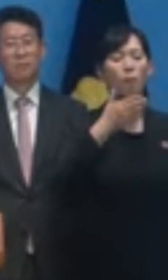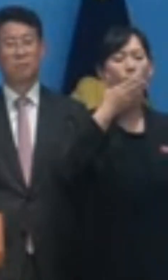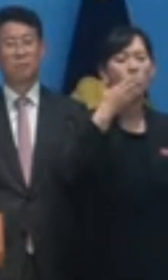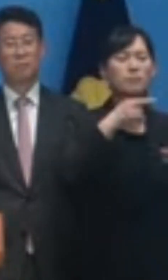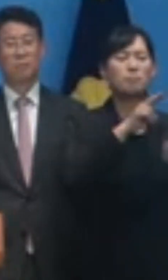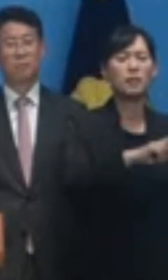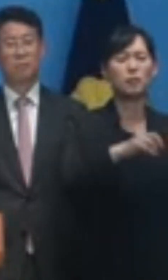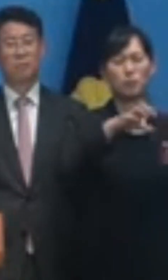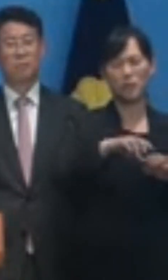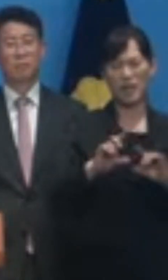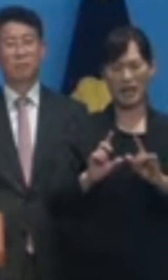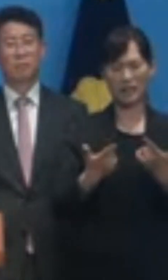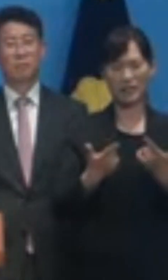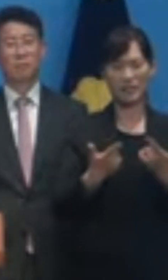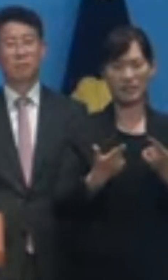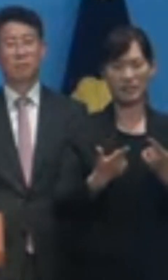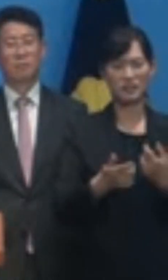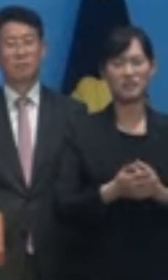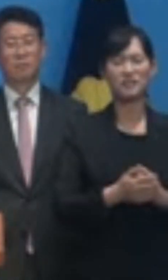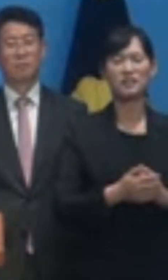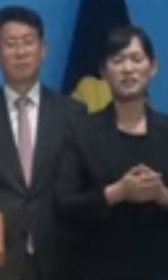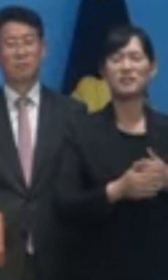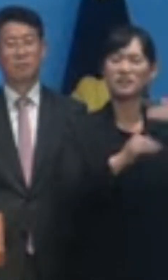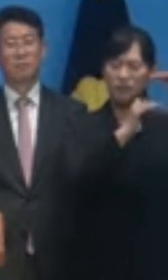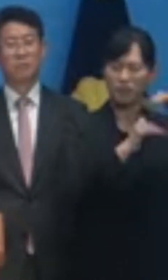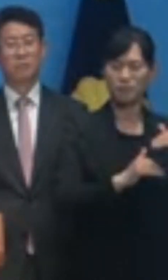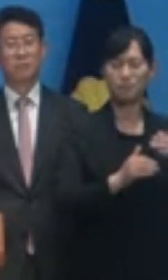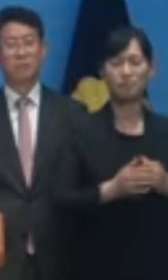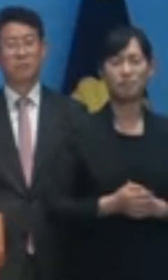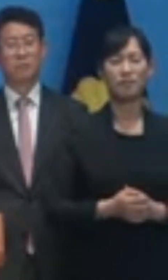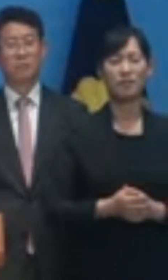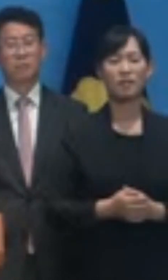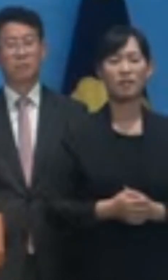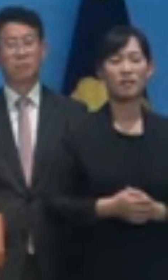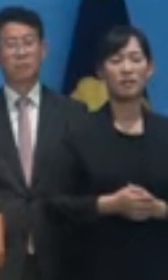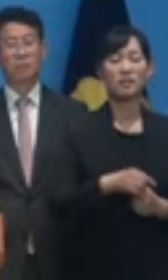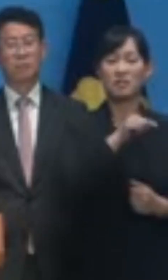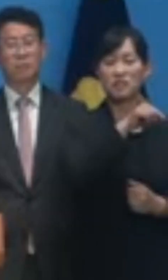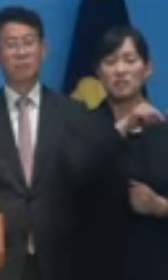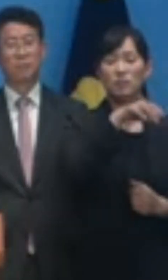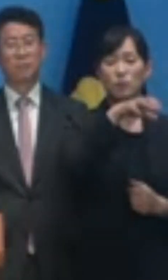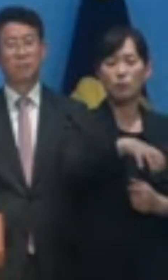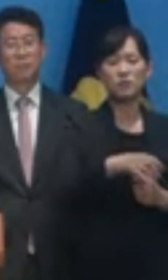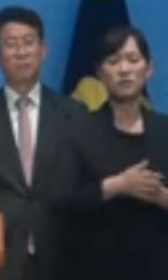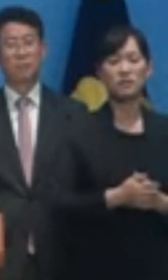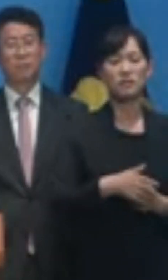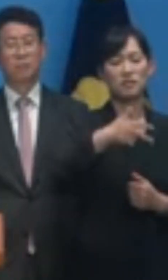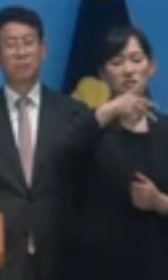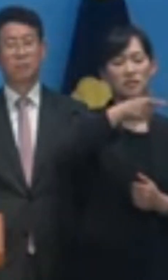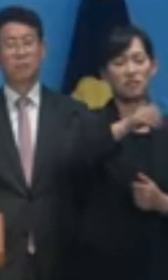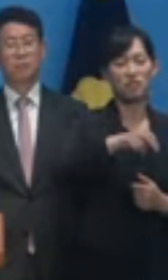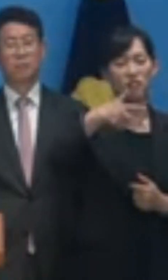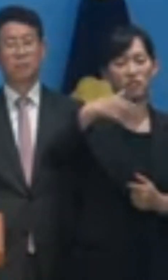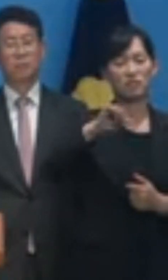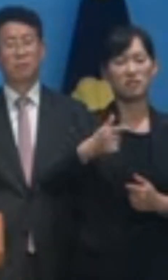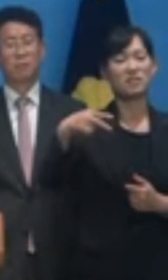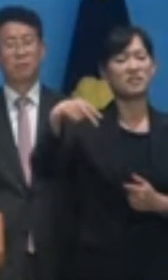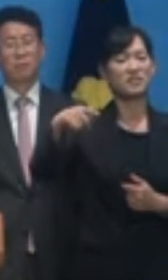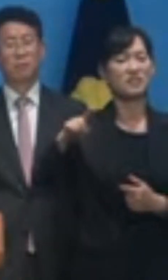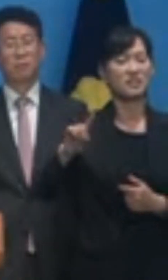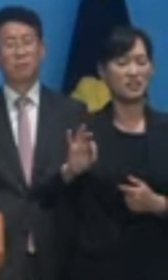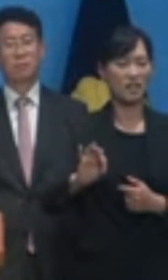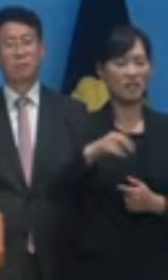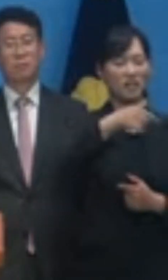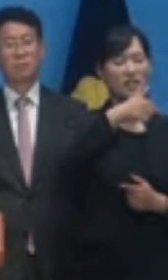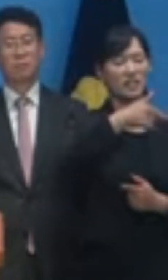음식점이 아니었다는 사실을 뒷받침하고 있습니다. 시로코에는 정진상, 김용,